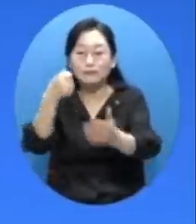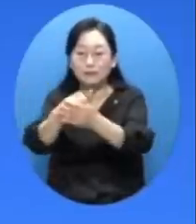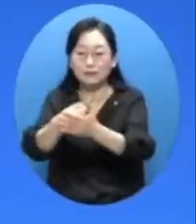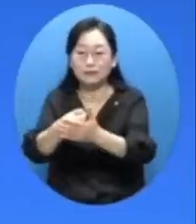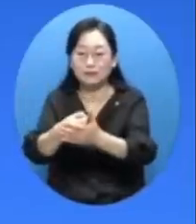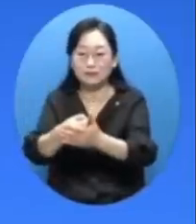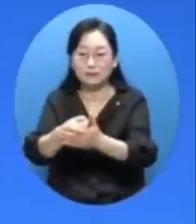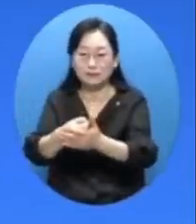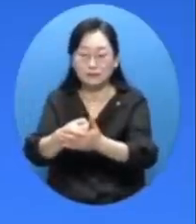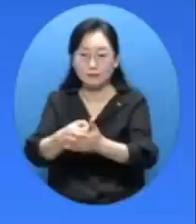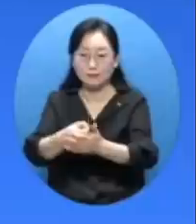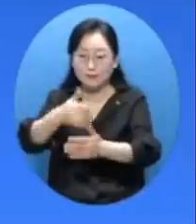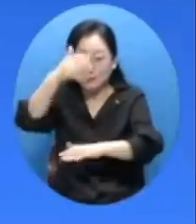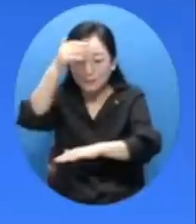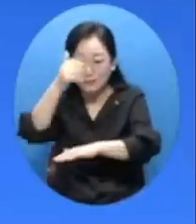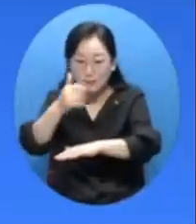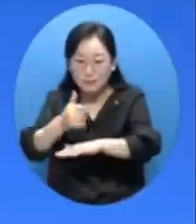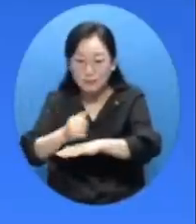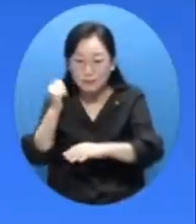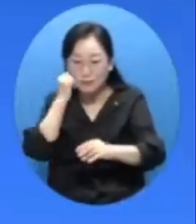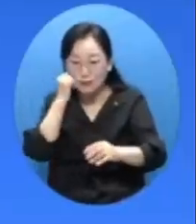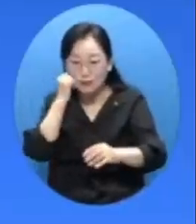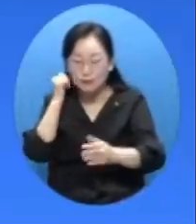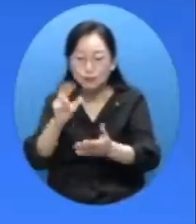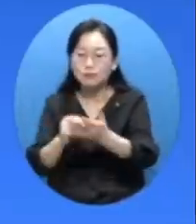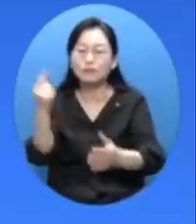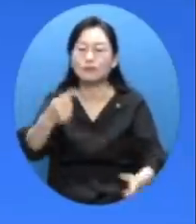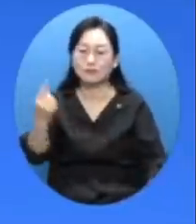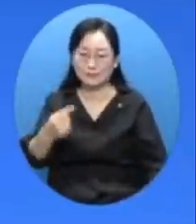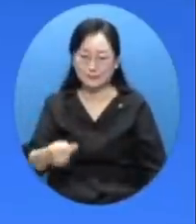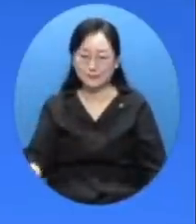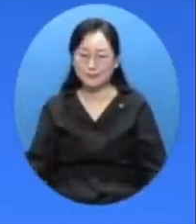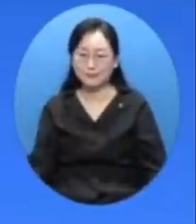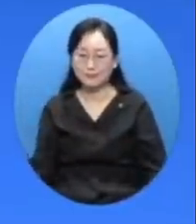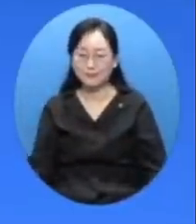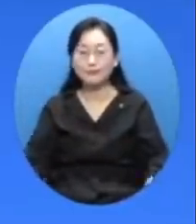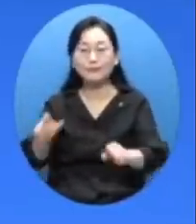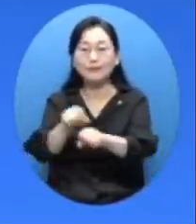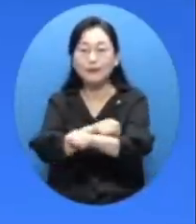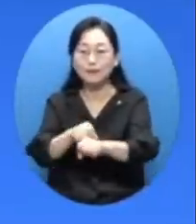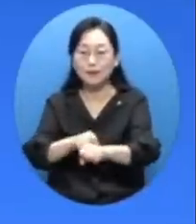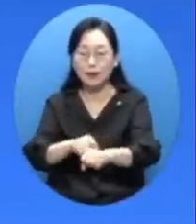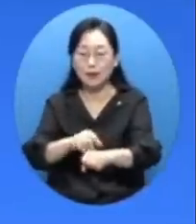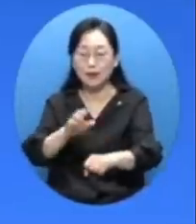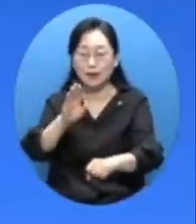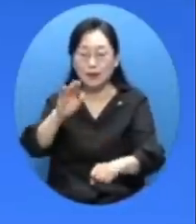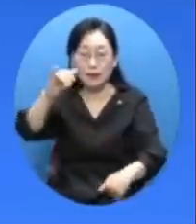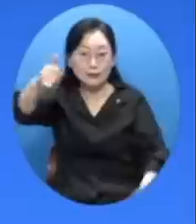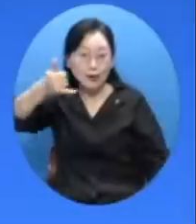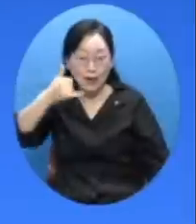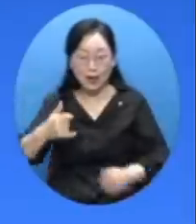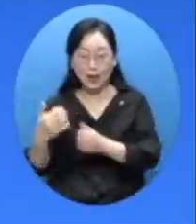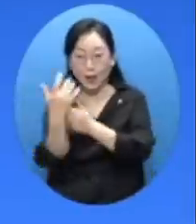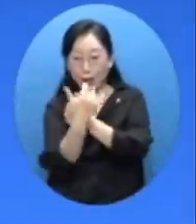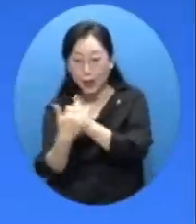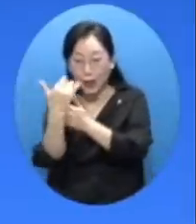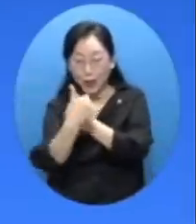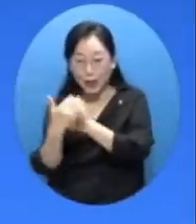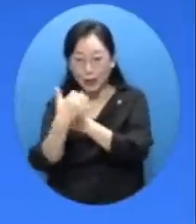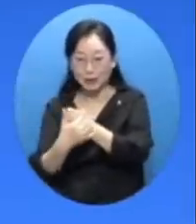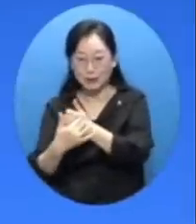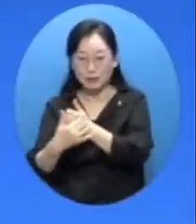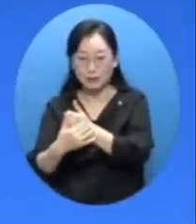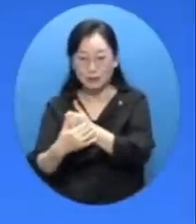결정했다가는 그 삶에 많은 문제 어려움을 안게 되는 것입니다. 특별히 보이스피싱 조심해야 됩니다. 고금리 대출 조심해야